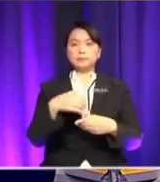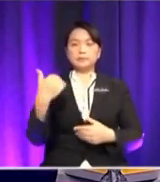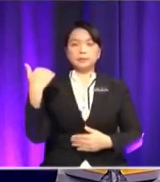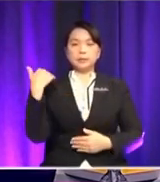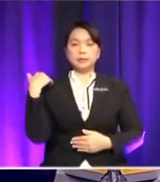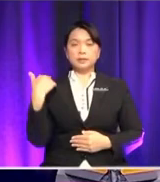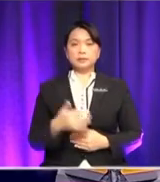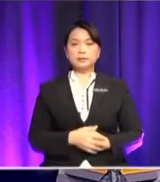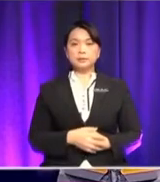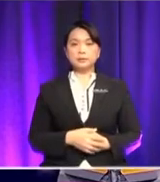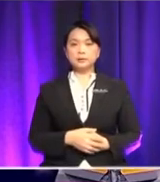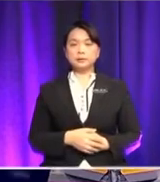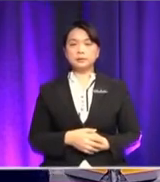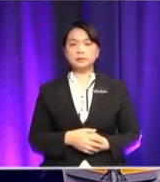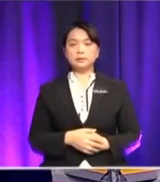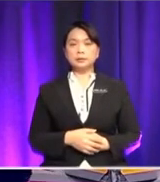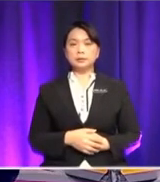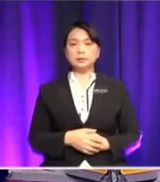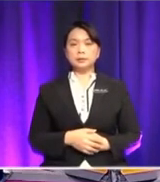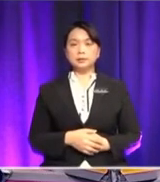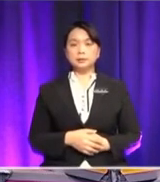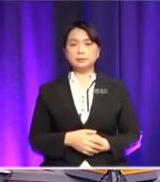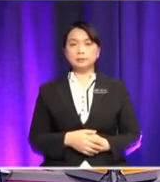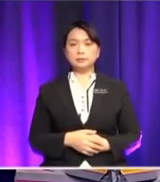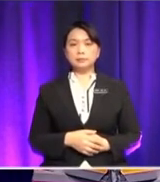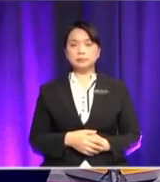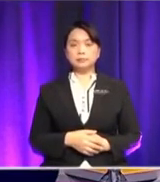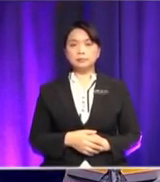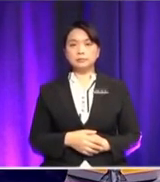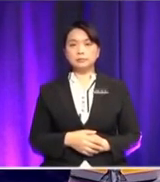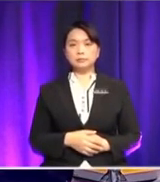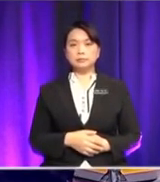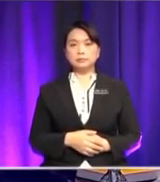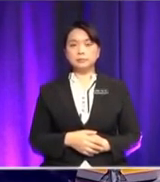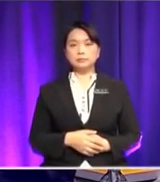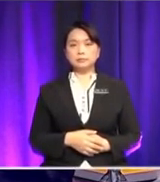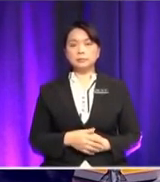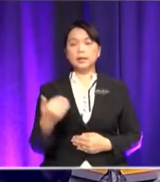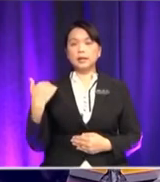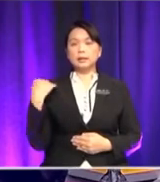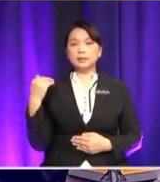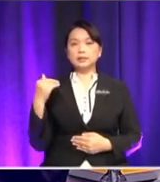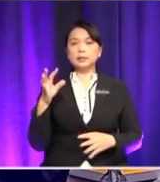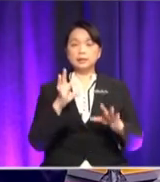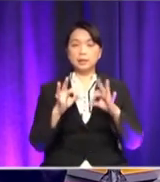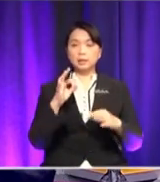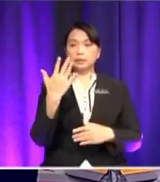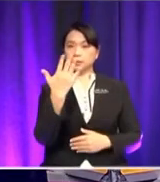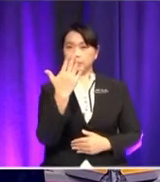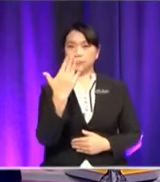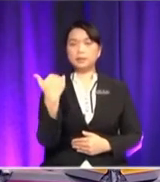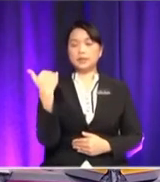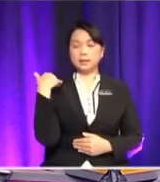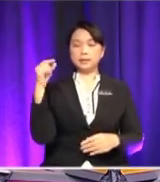penel pintu-pintu bercermin ke Jogja Adventure pintu bersemedi ada bingkai lagi sebanyak tutup dia punya kaco